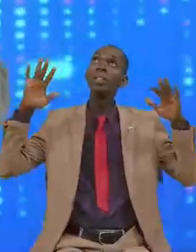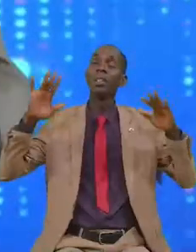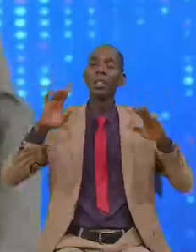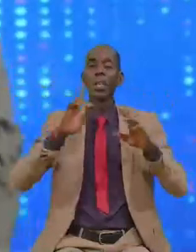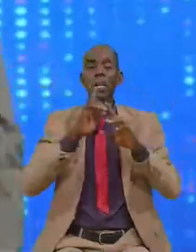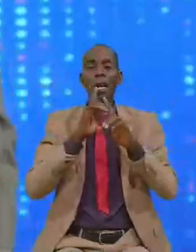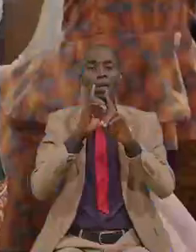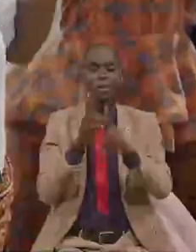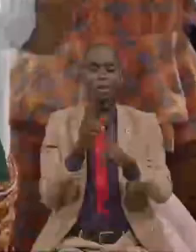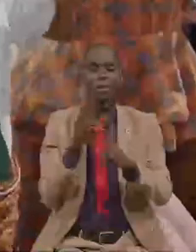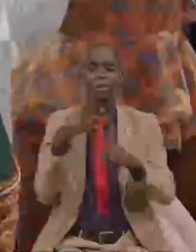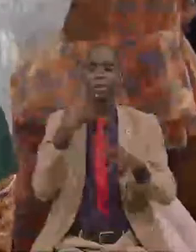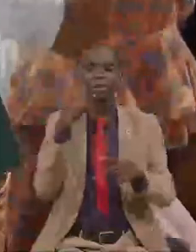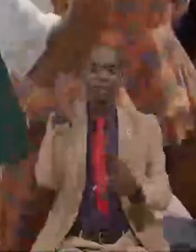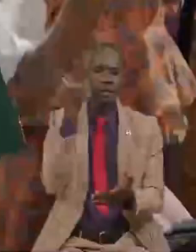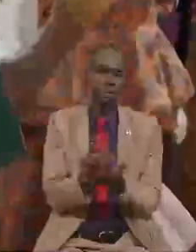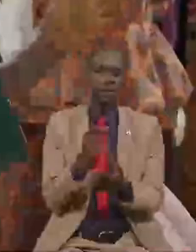Les anges ont dit amen.